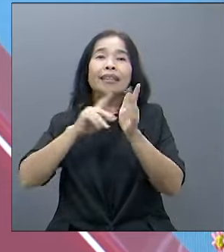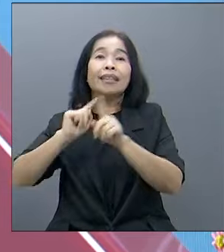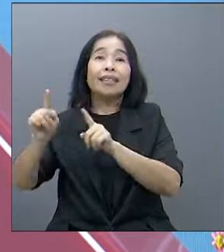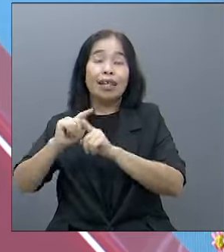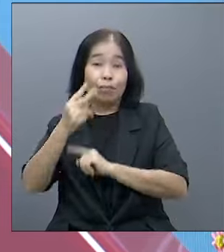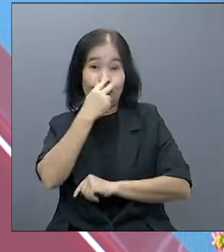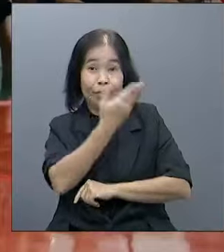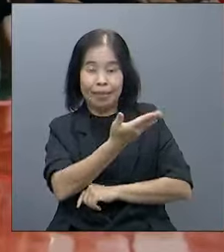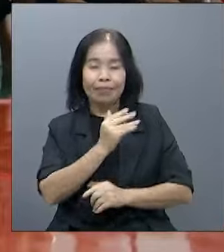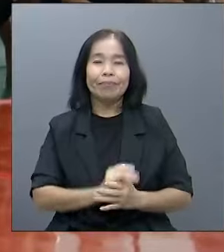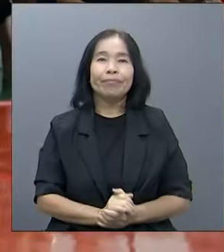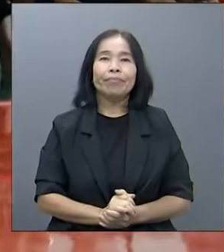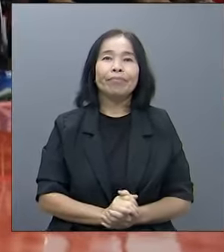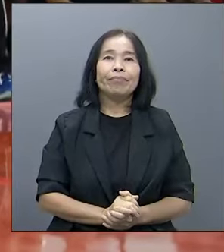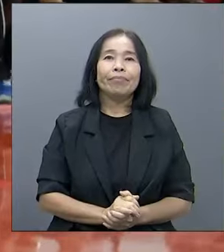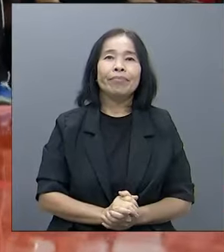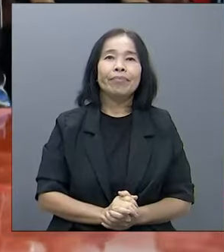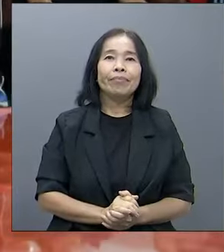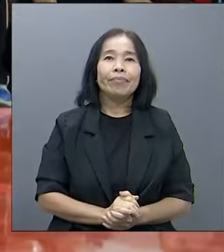ปดูกันหน่อยครับ